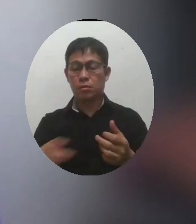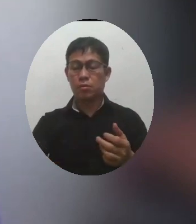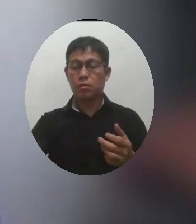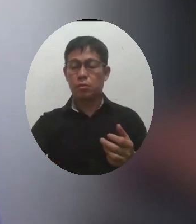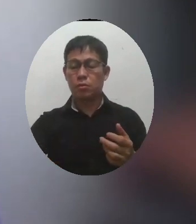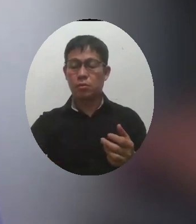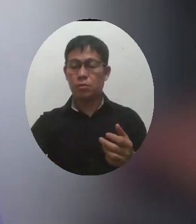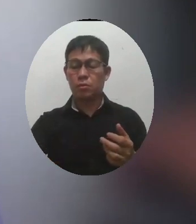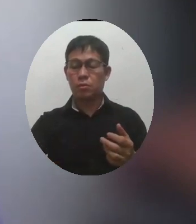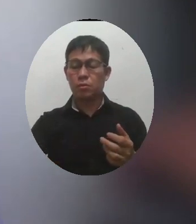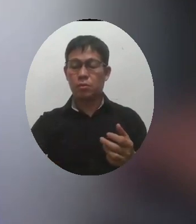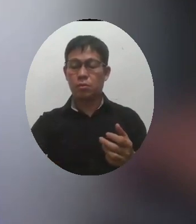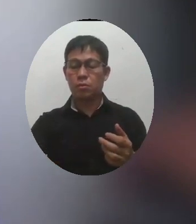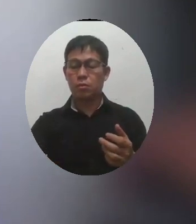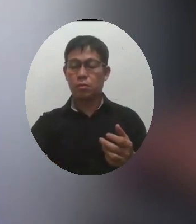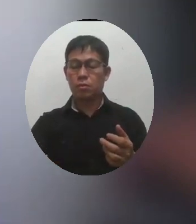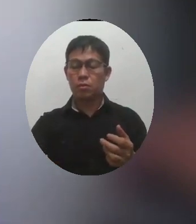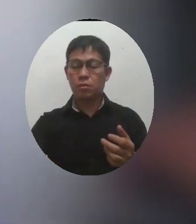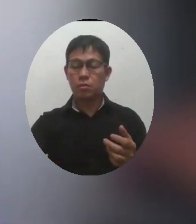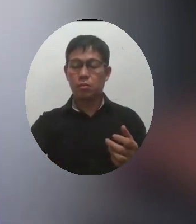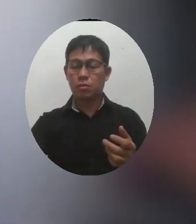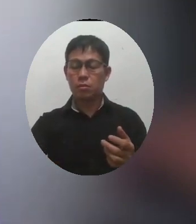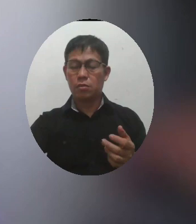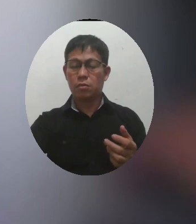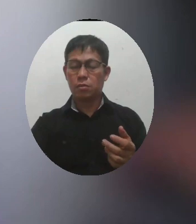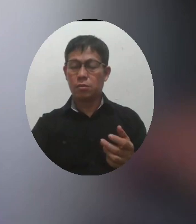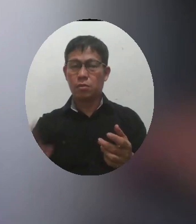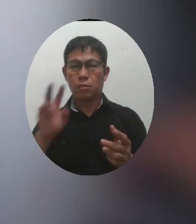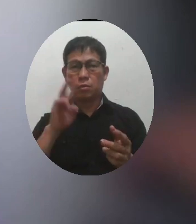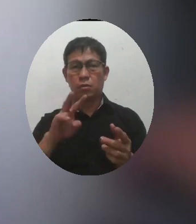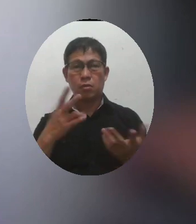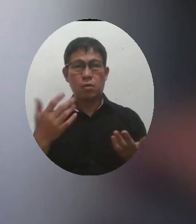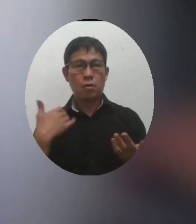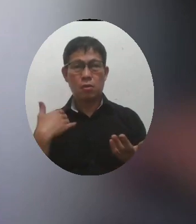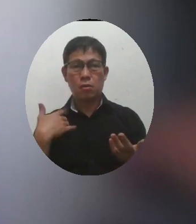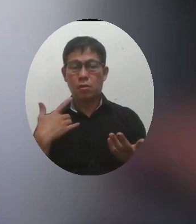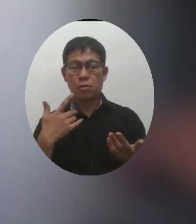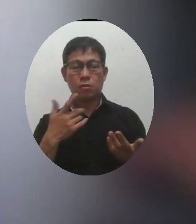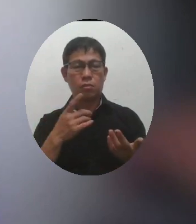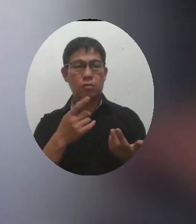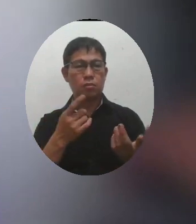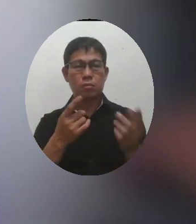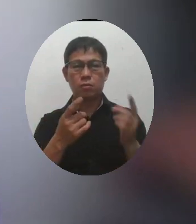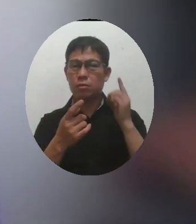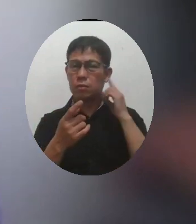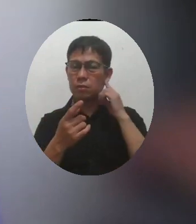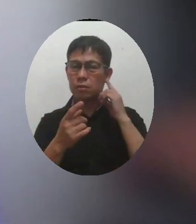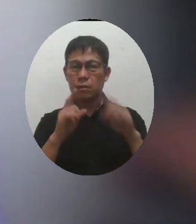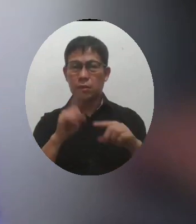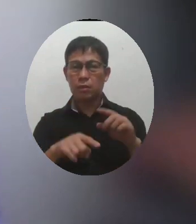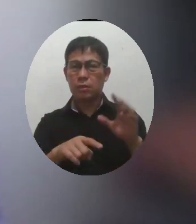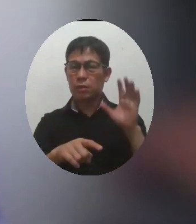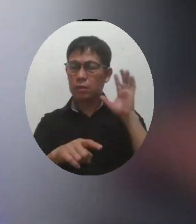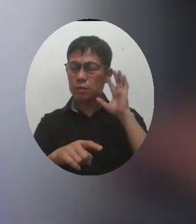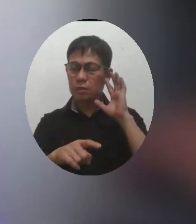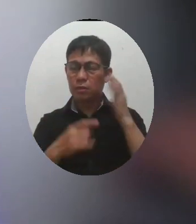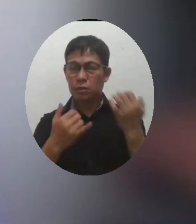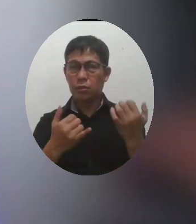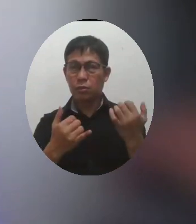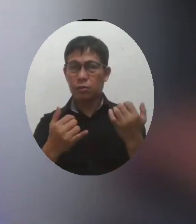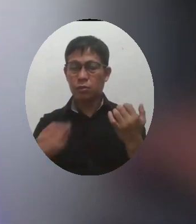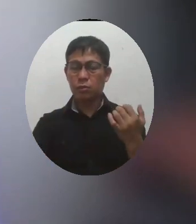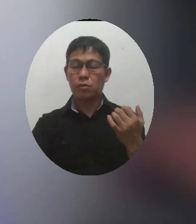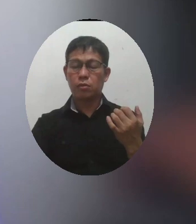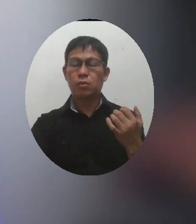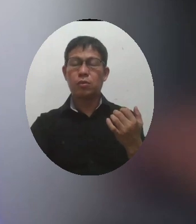ng doktor, kanang tenga lamang ni Kyril ang wala raw response. Pero ngayong taon lamang na ito, nalaman